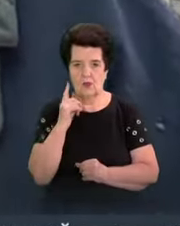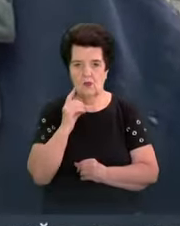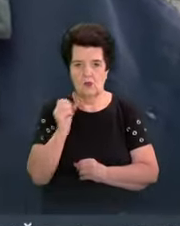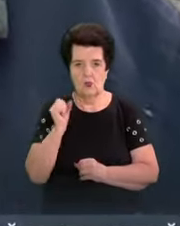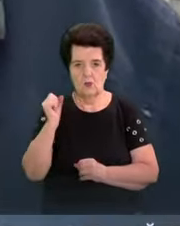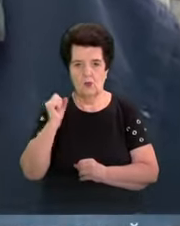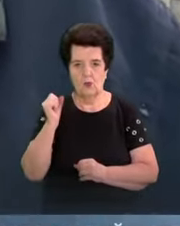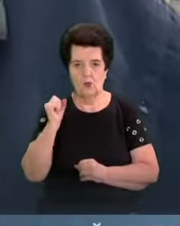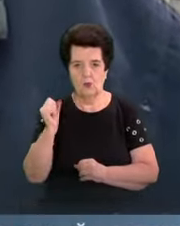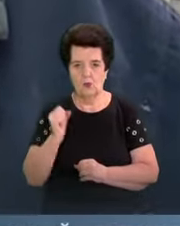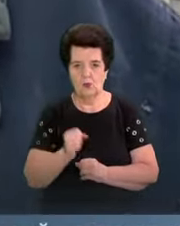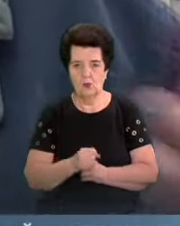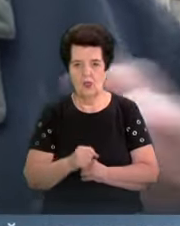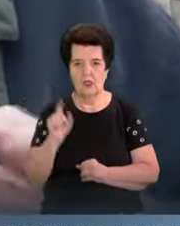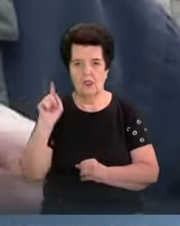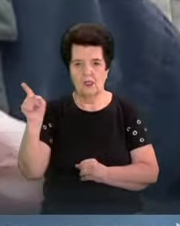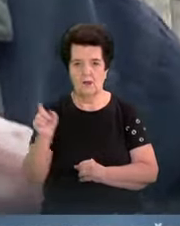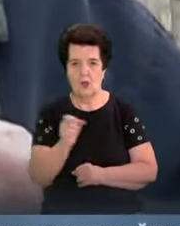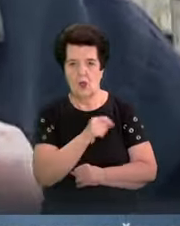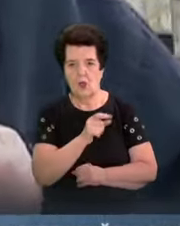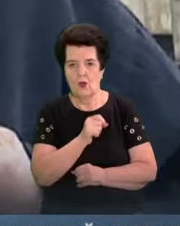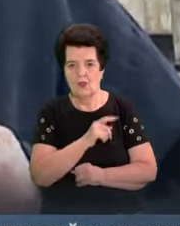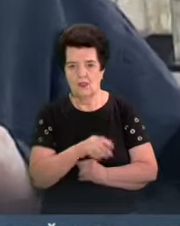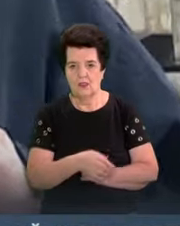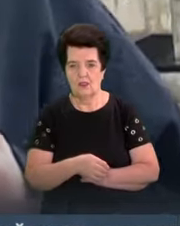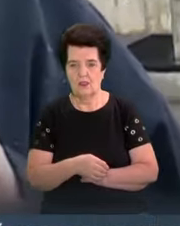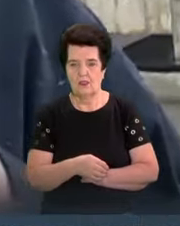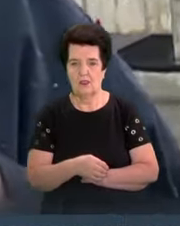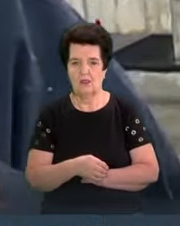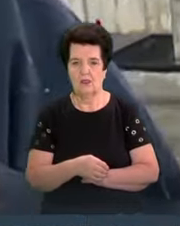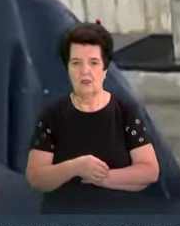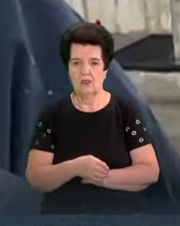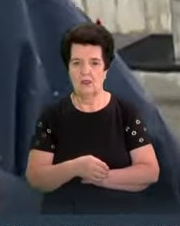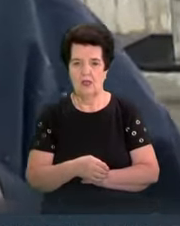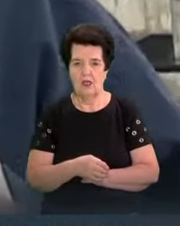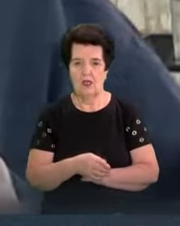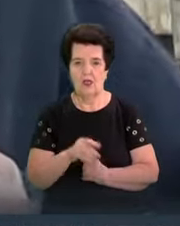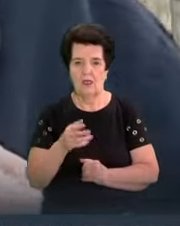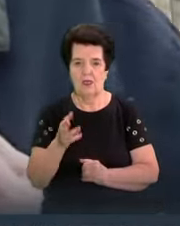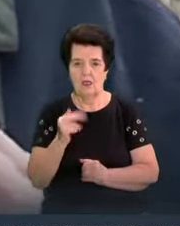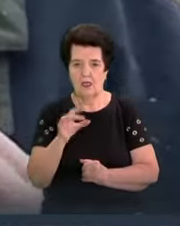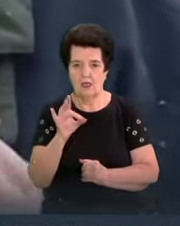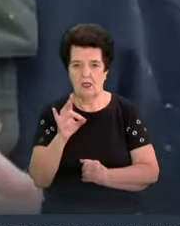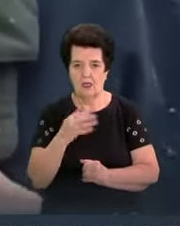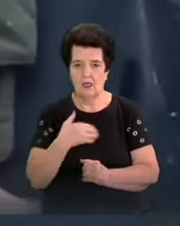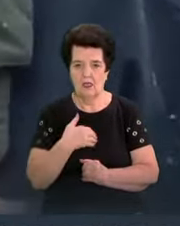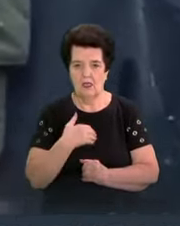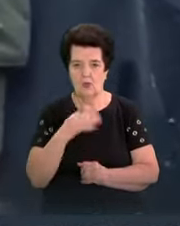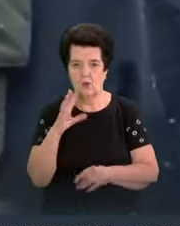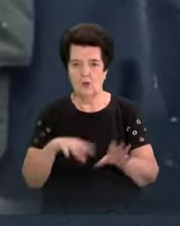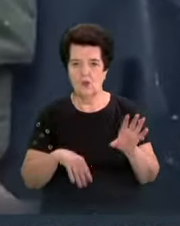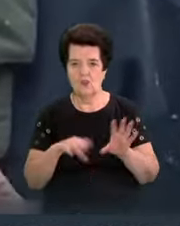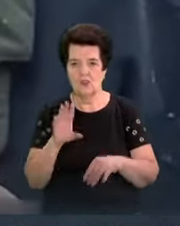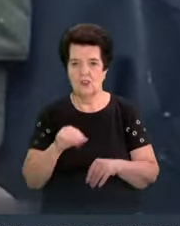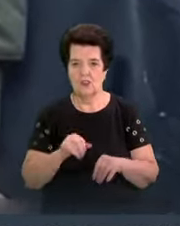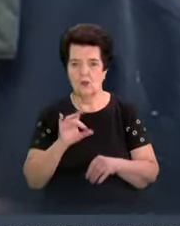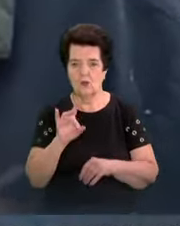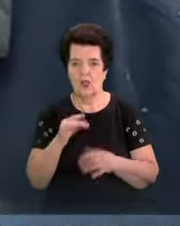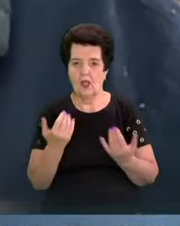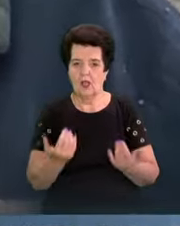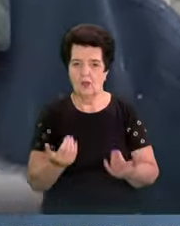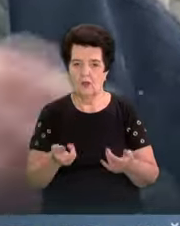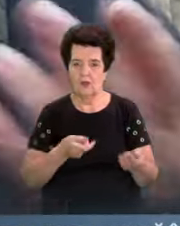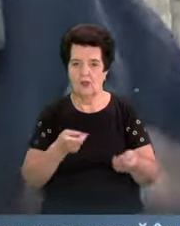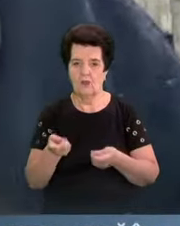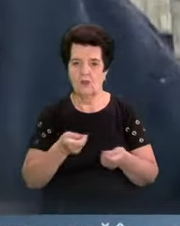dinspre Odessa, există riscuri, dar eu consider că actuala